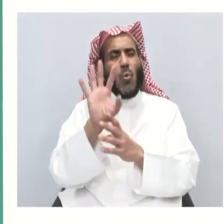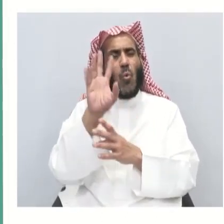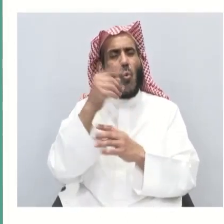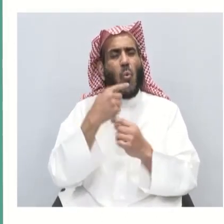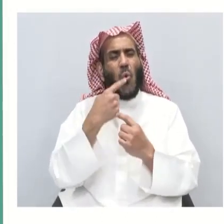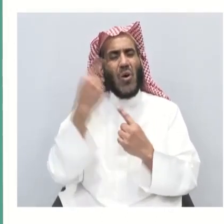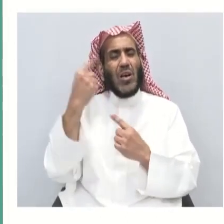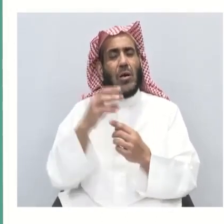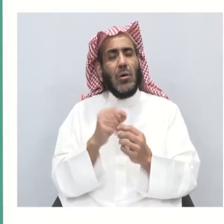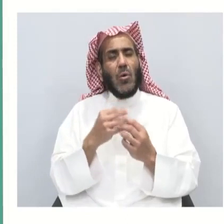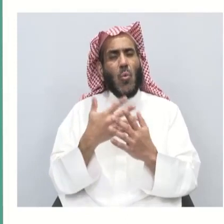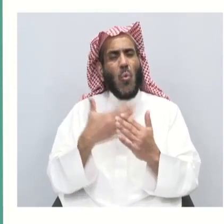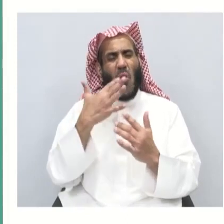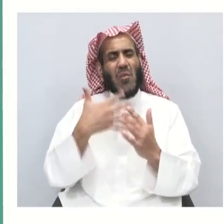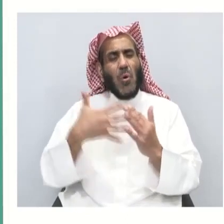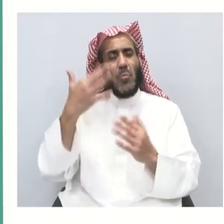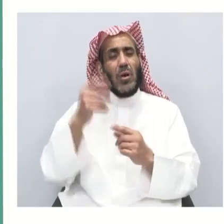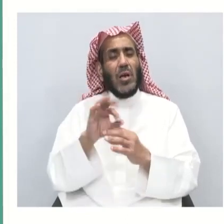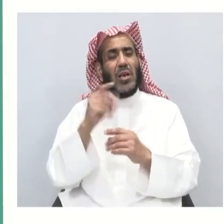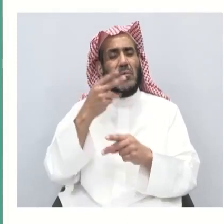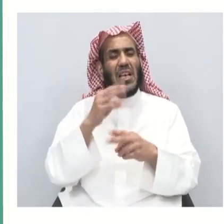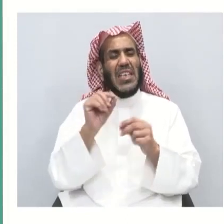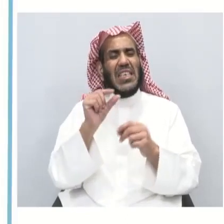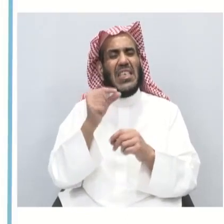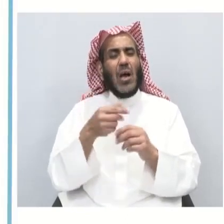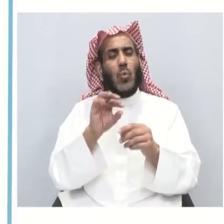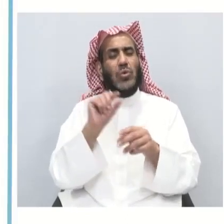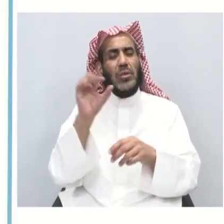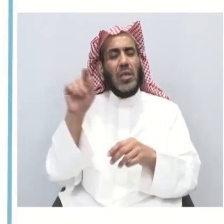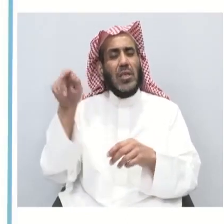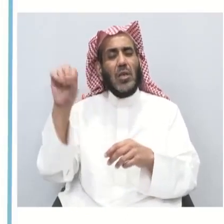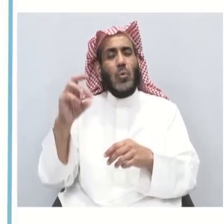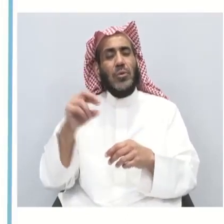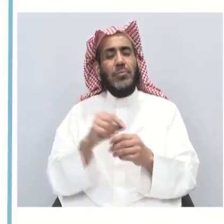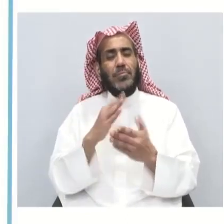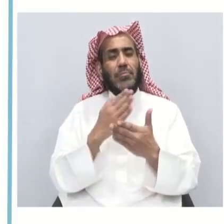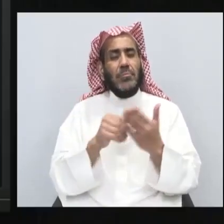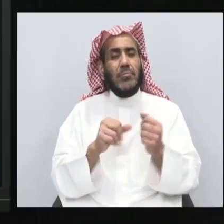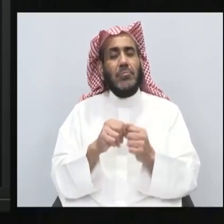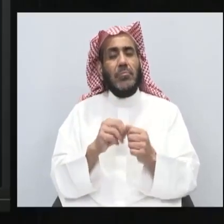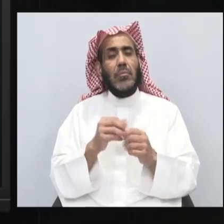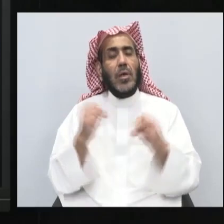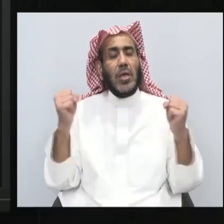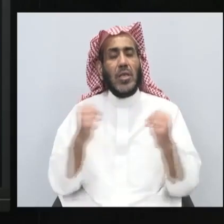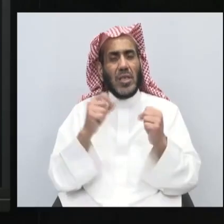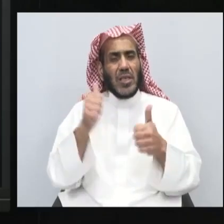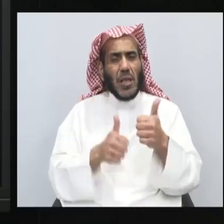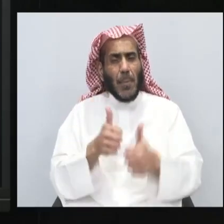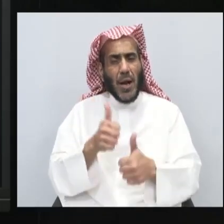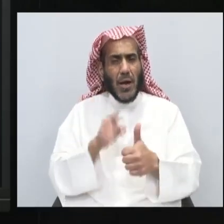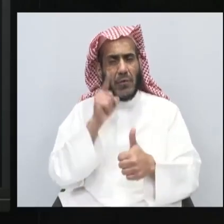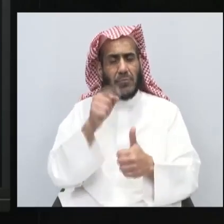والمعمرة الخشبية كالجوز. أسئلة أو أنشطة تختبر نفسك.